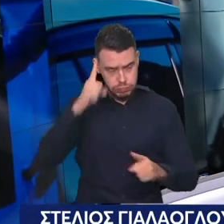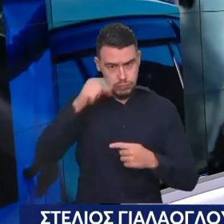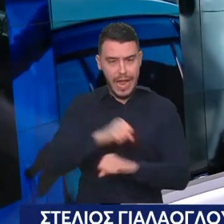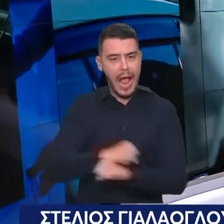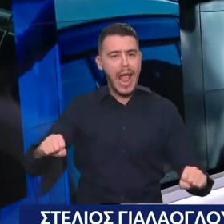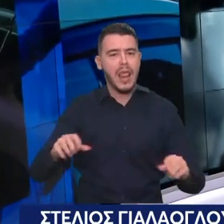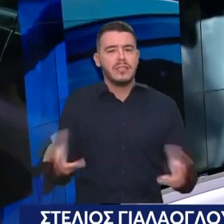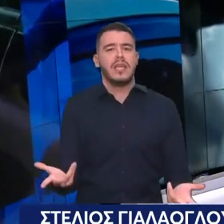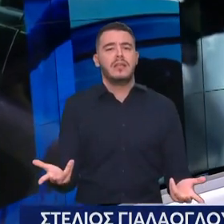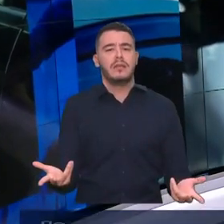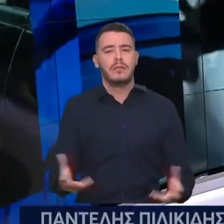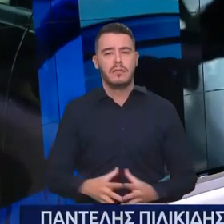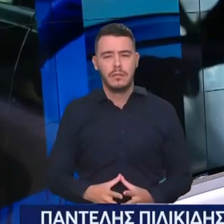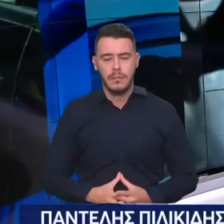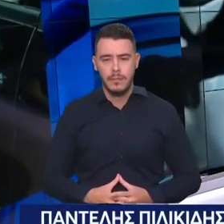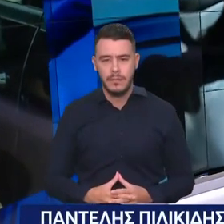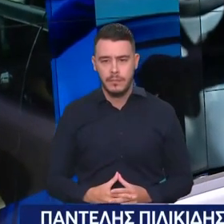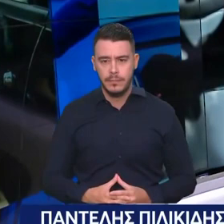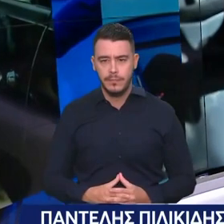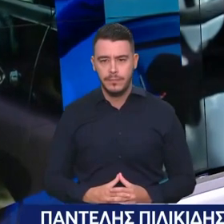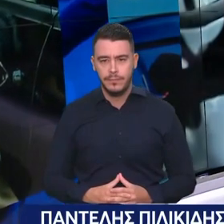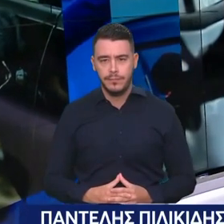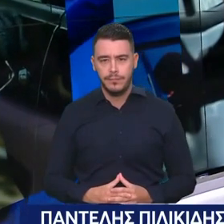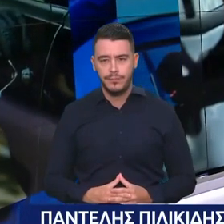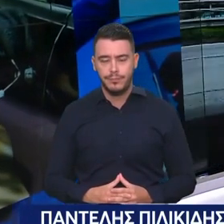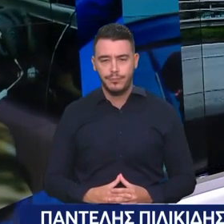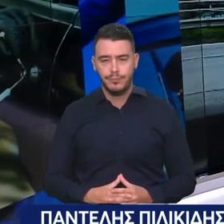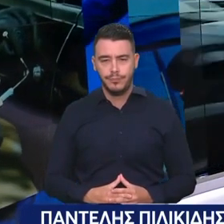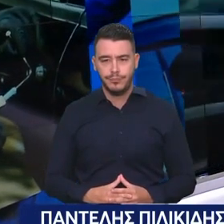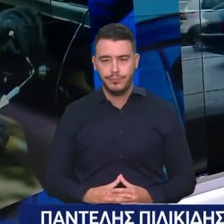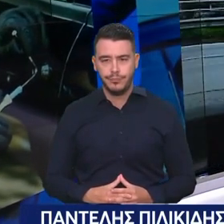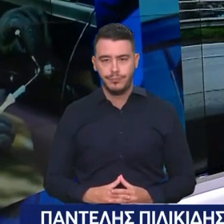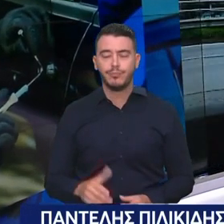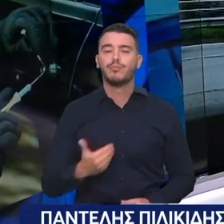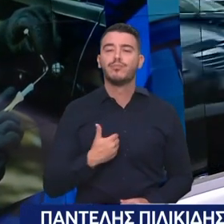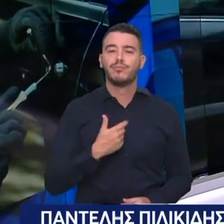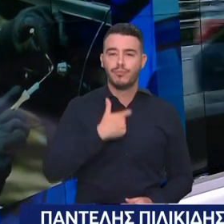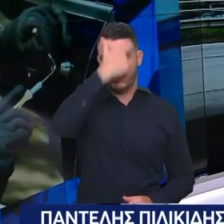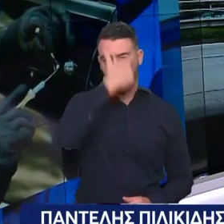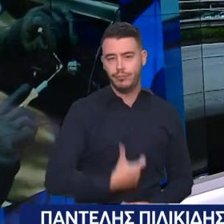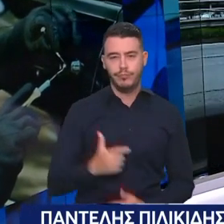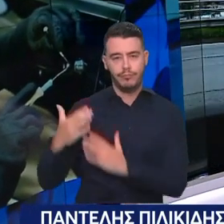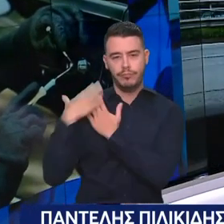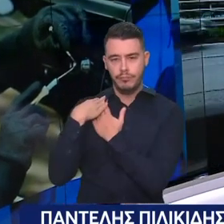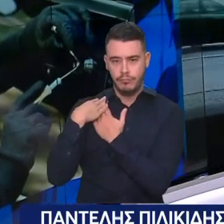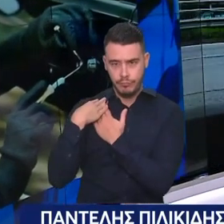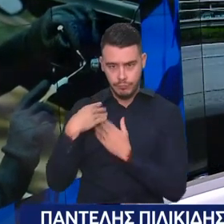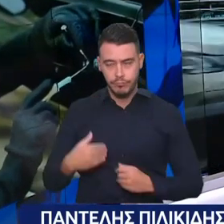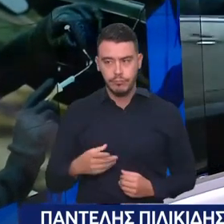Καλησπέρα, κύριε Βαγγελάκη. Καλησπέρα. Εκείνο που ήθελα να τονίσω είναι ότι εγώ χειρίστηκα την υπόθεση ενώπιον του Άριου Πάγου. Ακριβώς